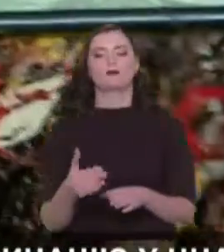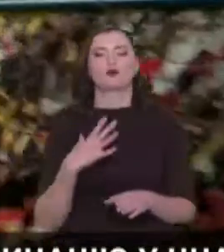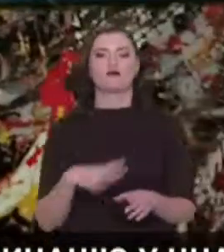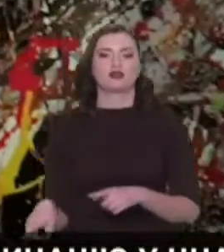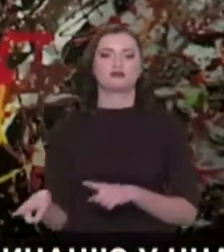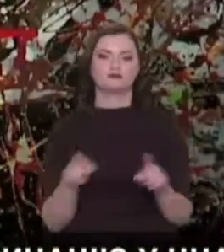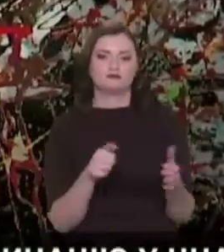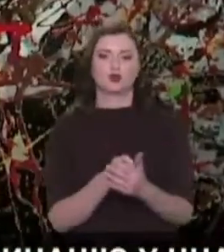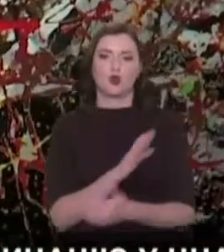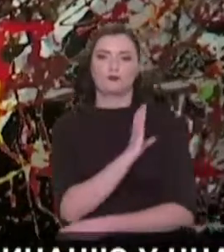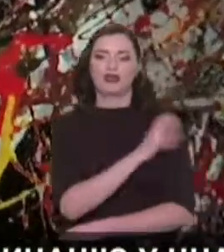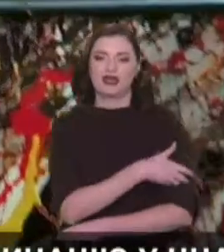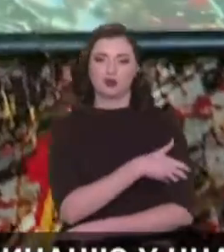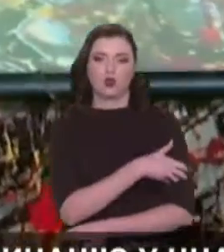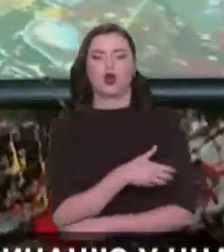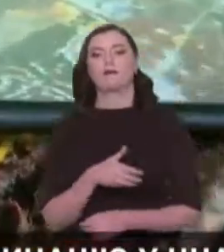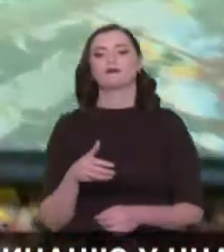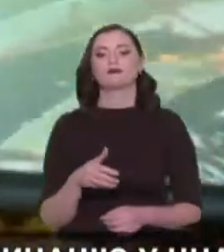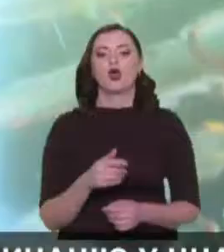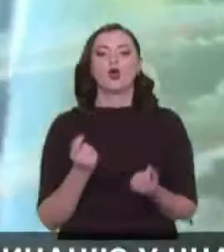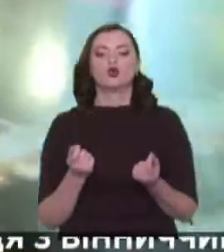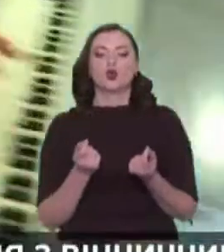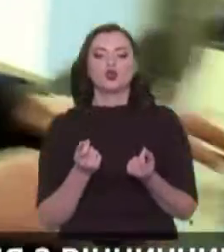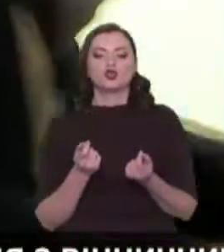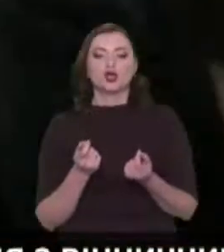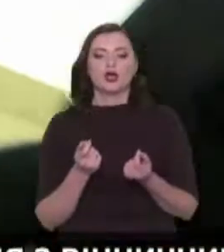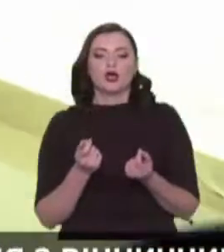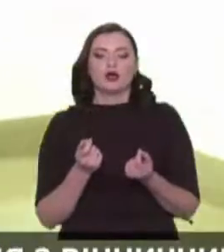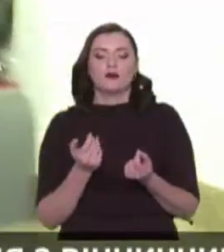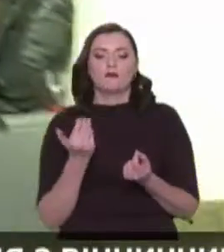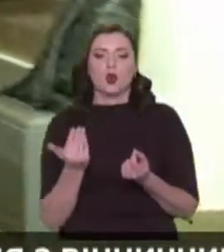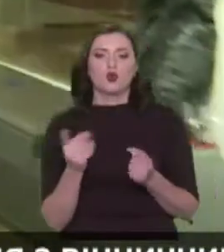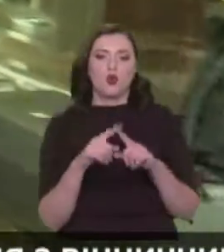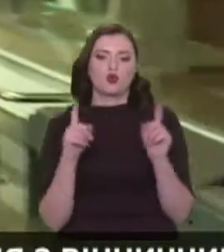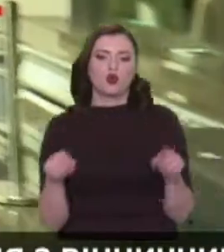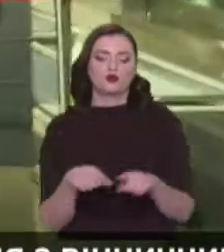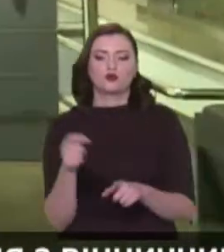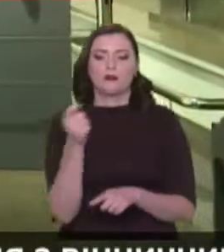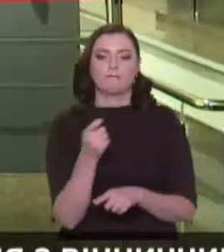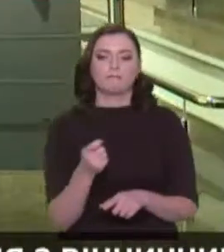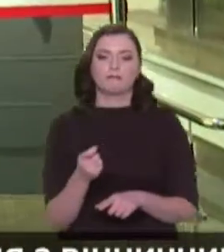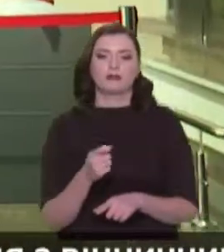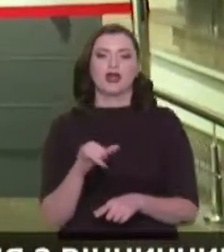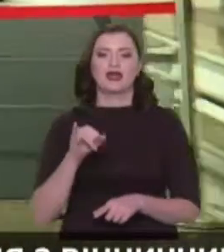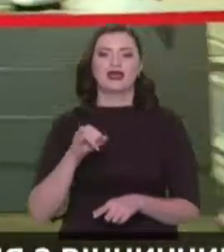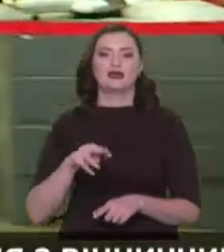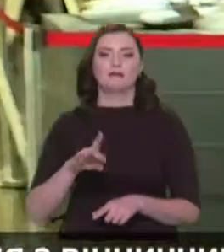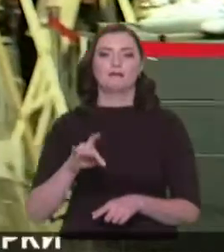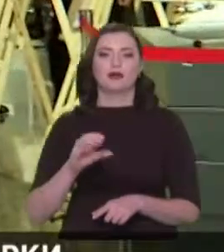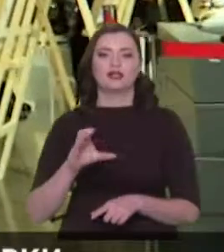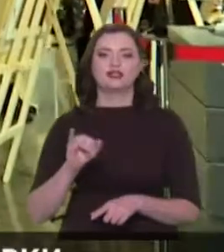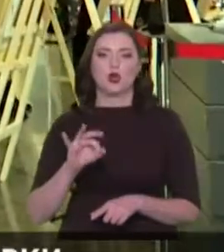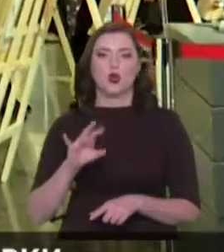до Петербурга. Трошки про його картини. Малював він в стилі імпресіонізм, в нього